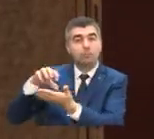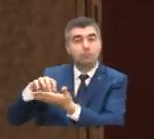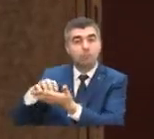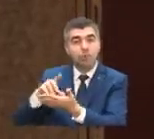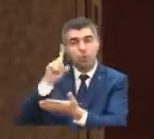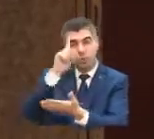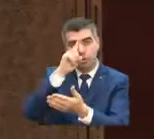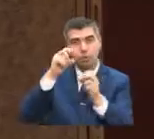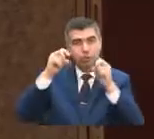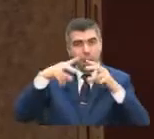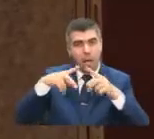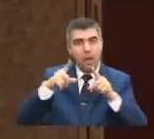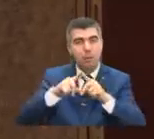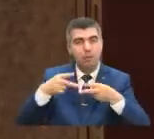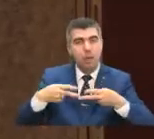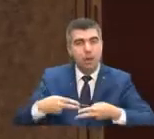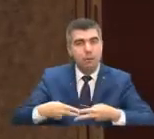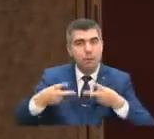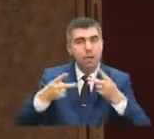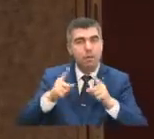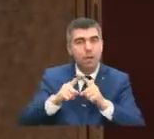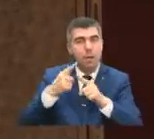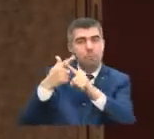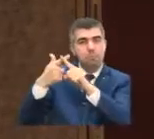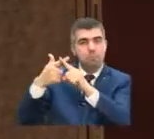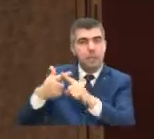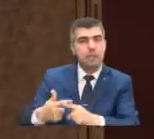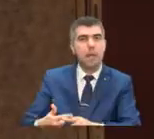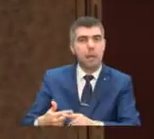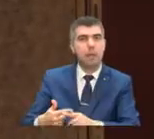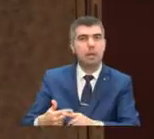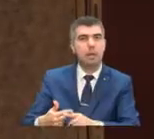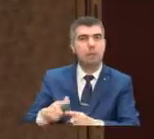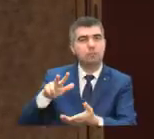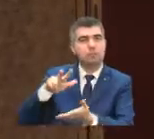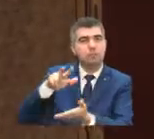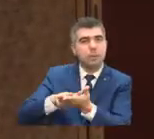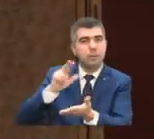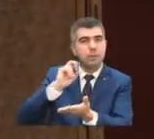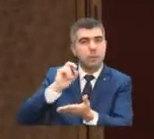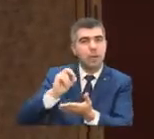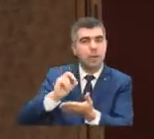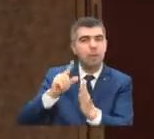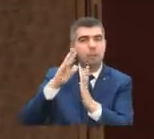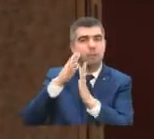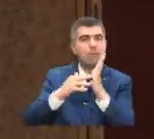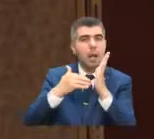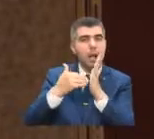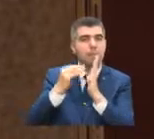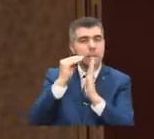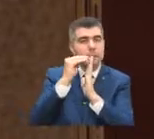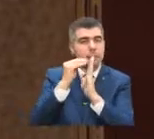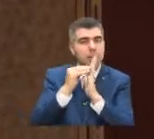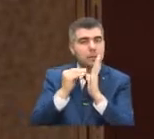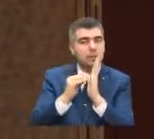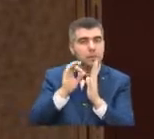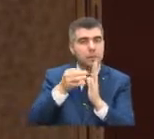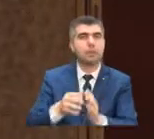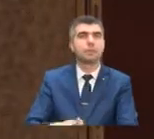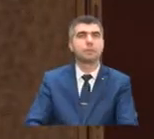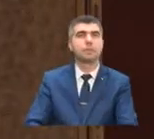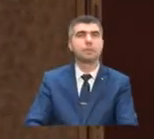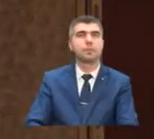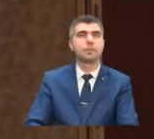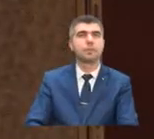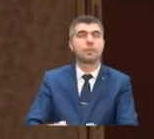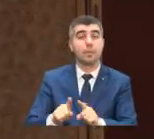الله فورا أننا غنديروا الاعتمادات اللي هي أصلا ماشي مبرمجة وإنما مؤشر عليها في الميزانية.